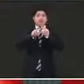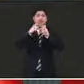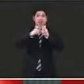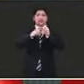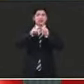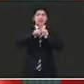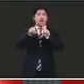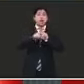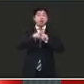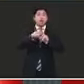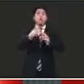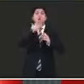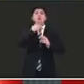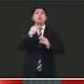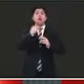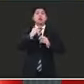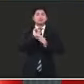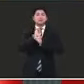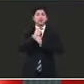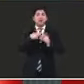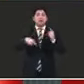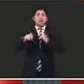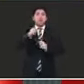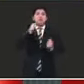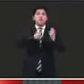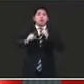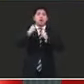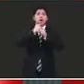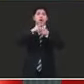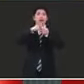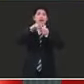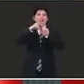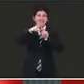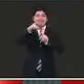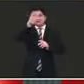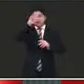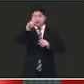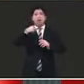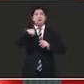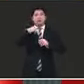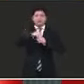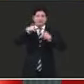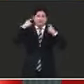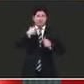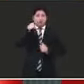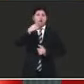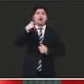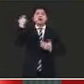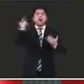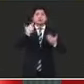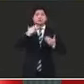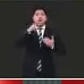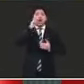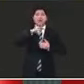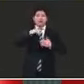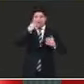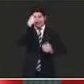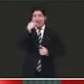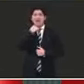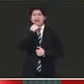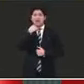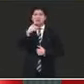Güzel Sanatlar üniversitemizin galata'daki İstanbul resim ve heykel müzesinin açılış törenine